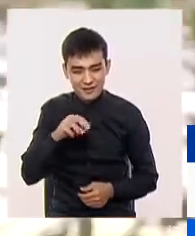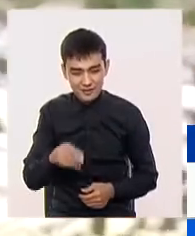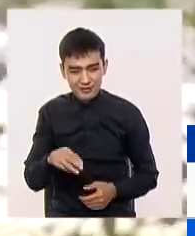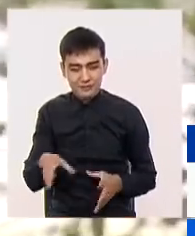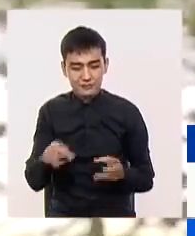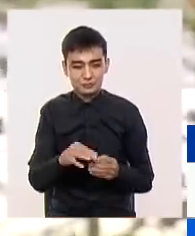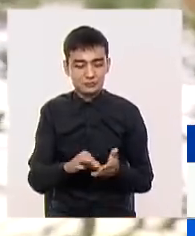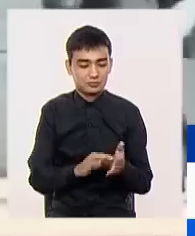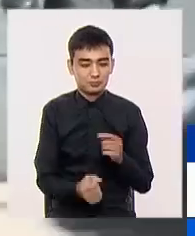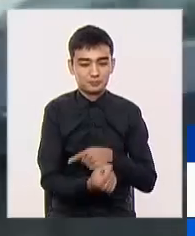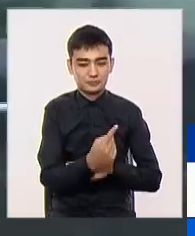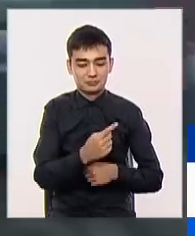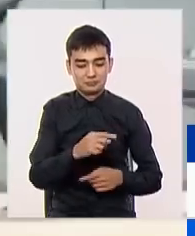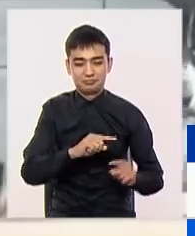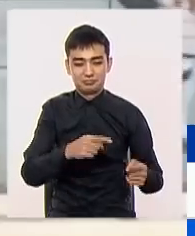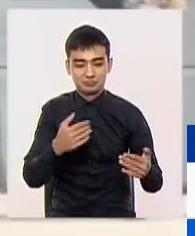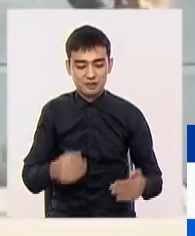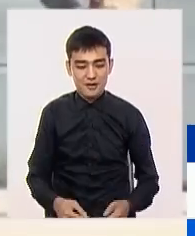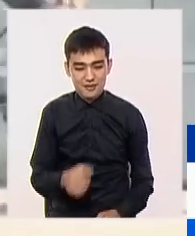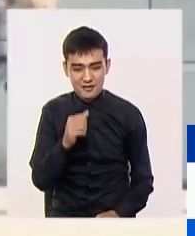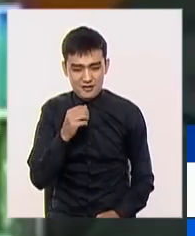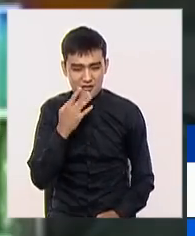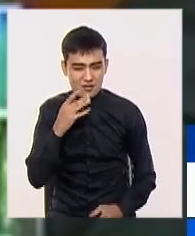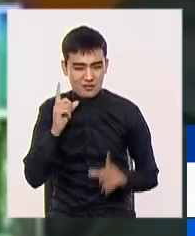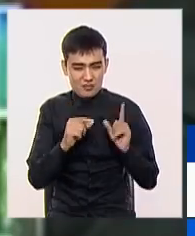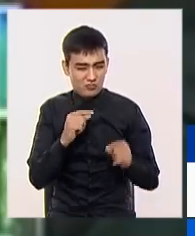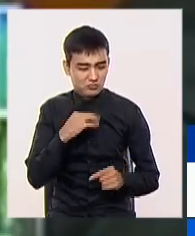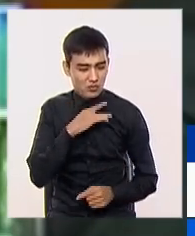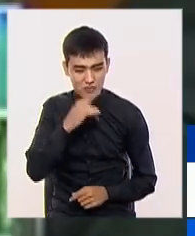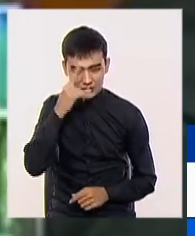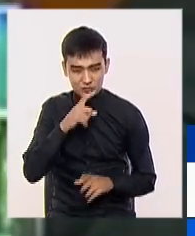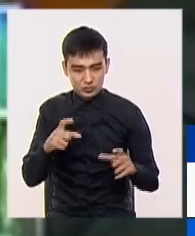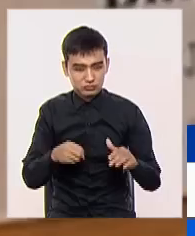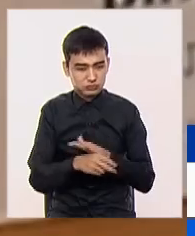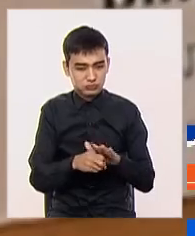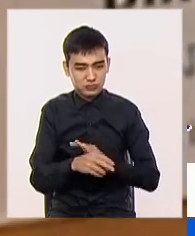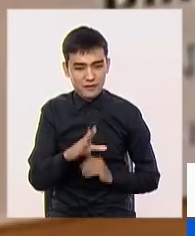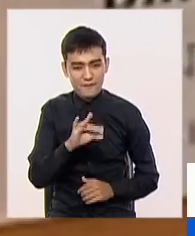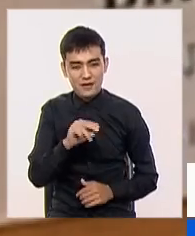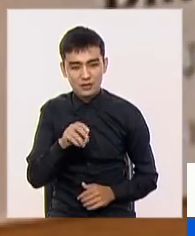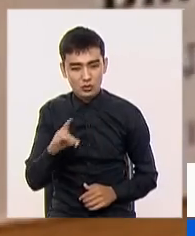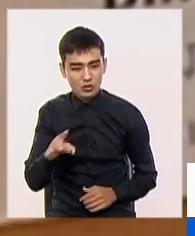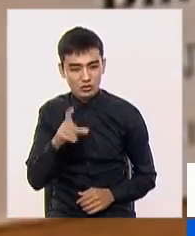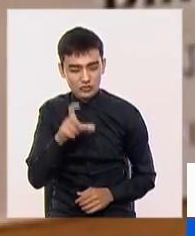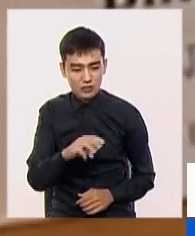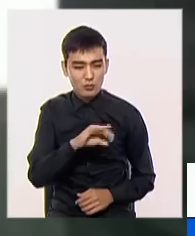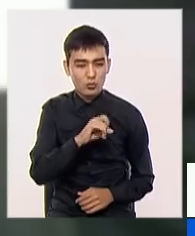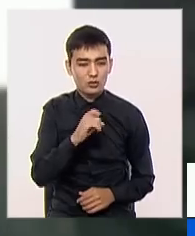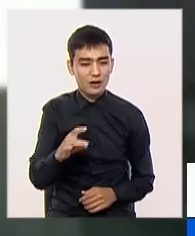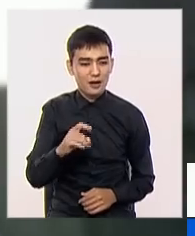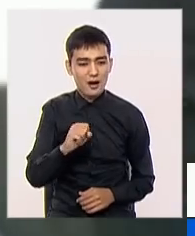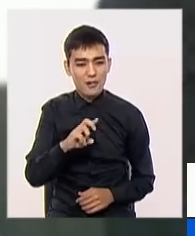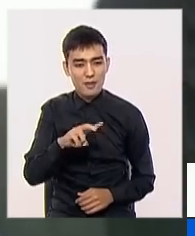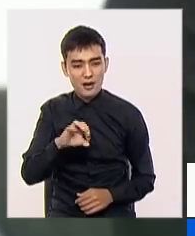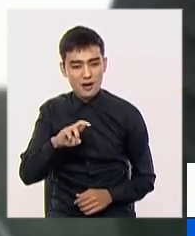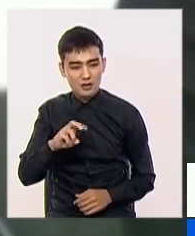и раз, где-то вылез. За рубежом скрывается немало беглых казахстанцев. Самые известные — Виктор Храпунов и Мухтар Аблязов. Но не со